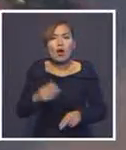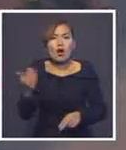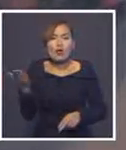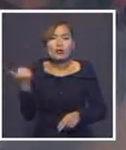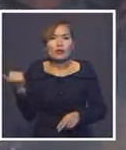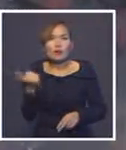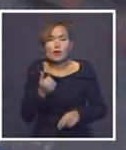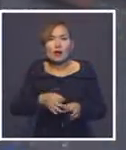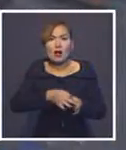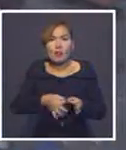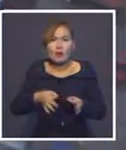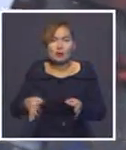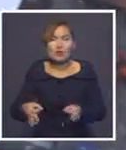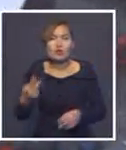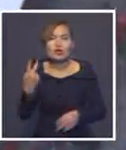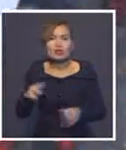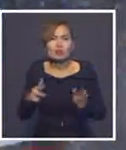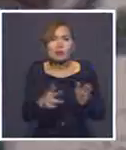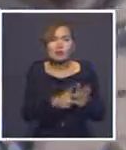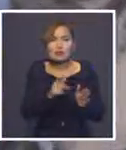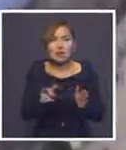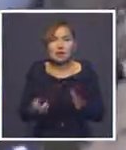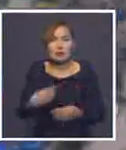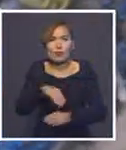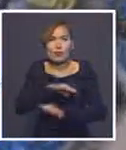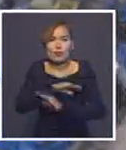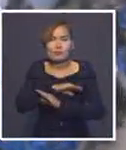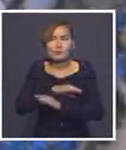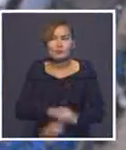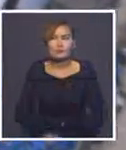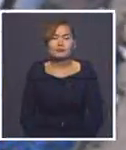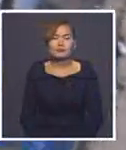бассейніндегі елдерде 28 адам қаза тапты. Мақпал Сержанқызы, Қазақстан ұлттық телеарнасы.